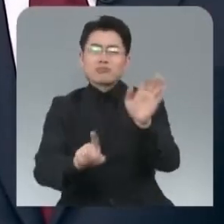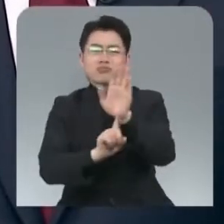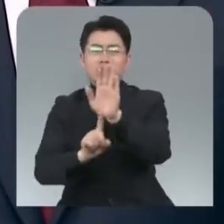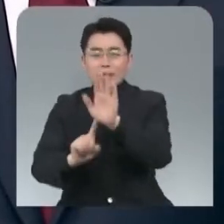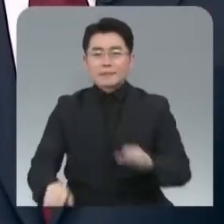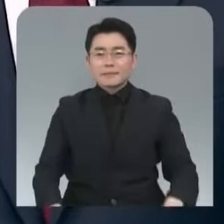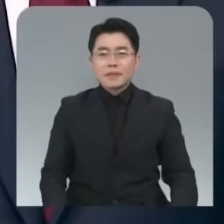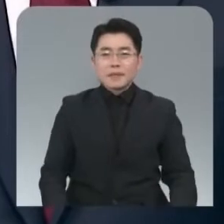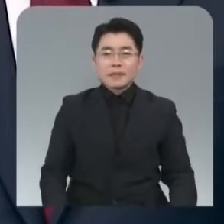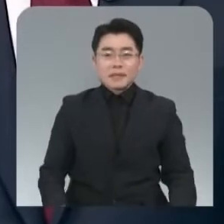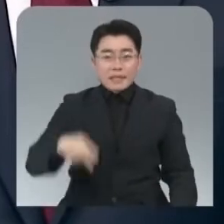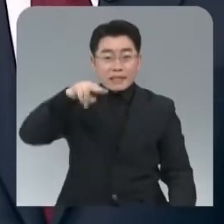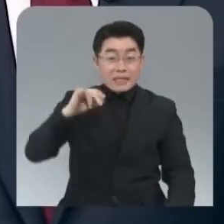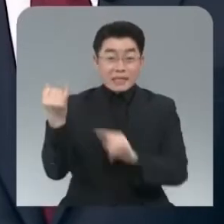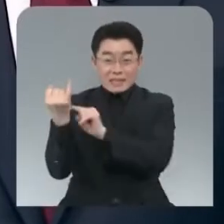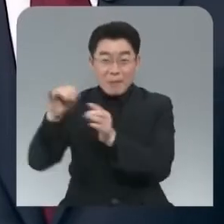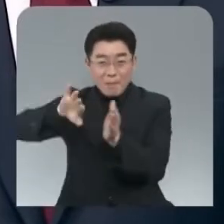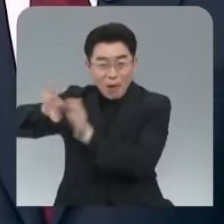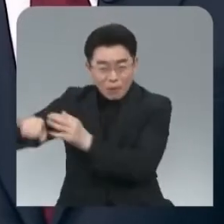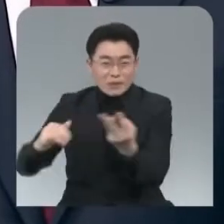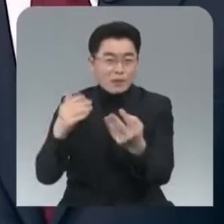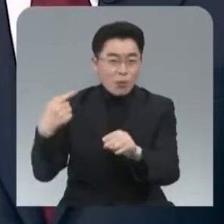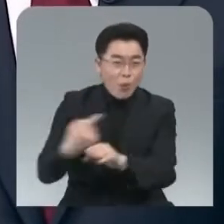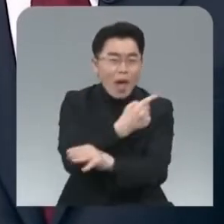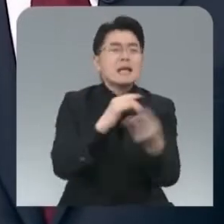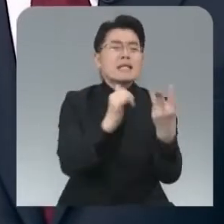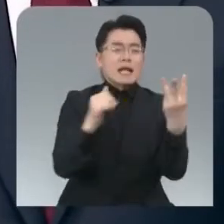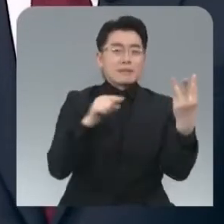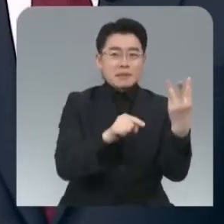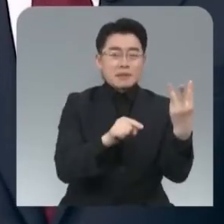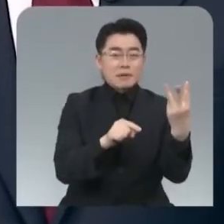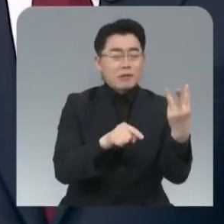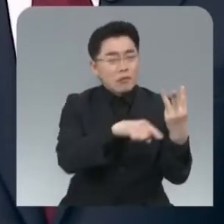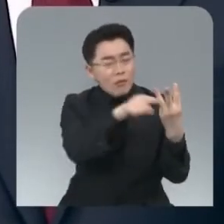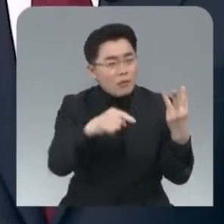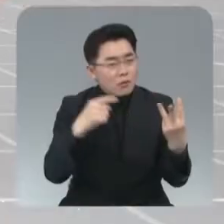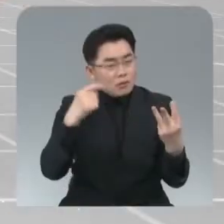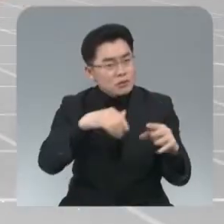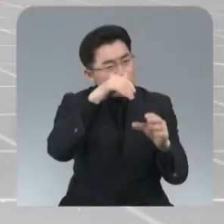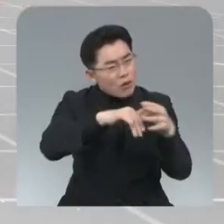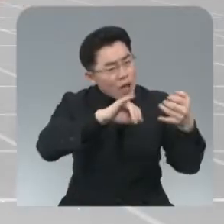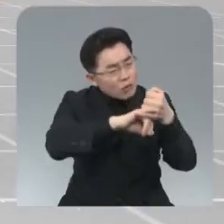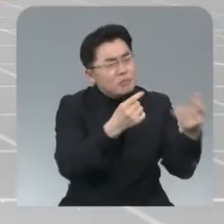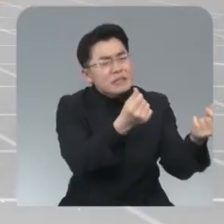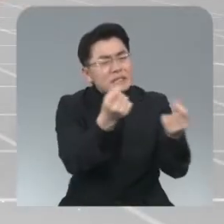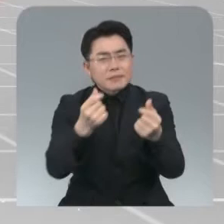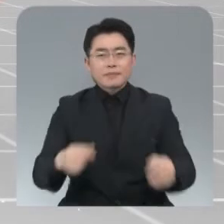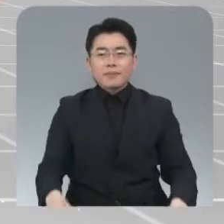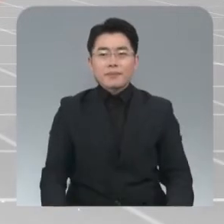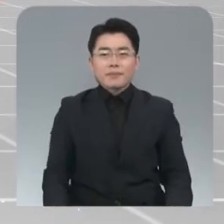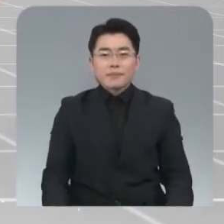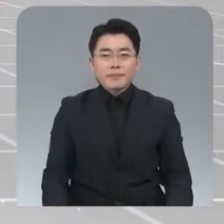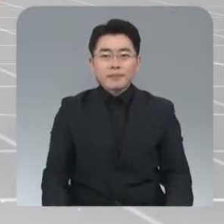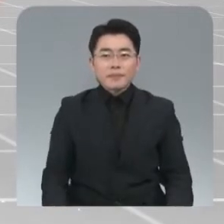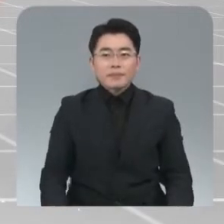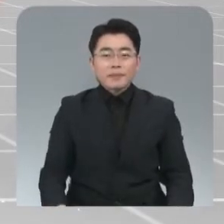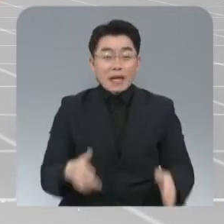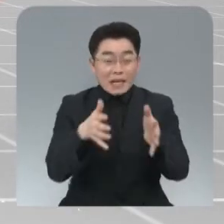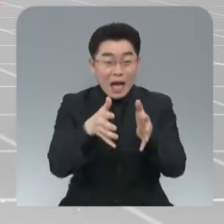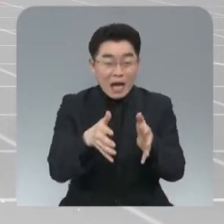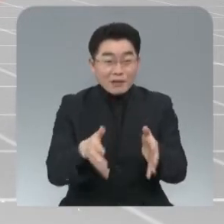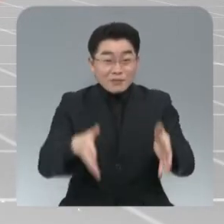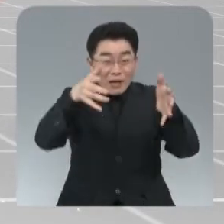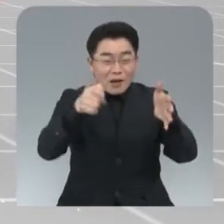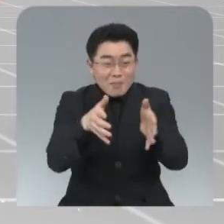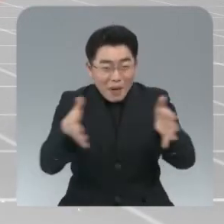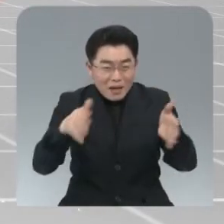두고 심상정 후보를 제외한 다른 후보들 차이점은 크지 않습니다. 먼저 용적률을 높여 도심